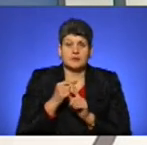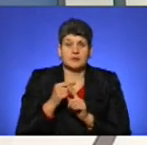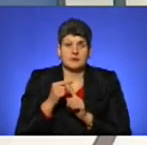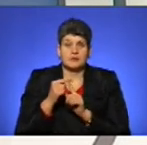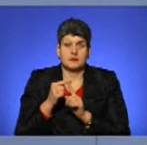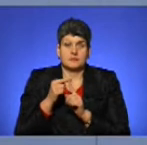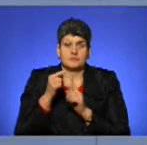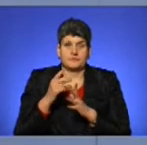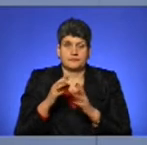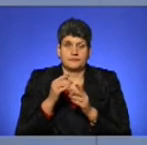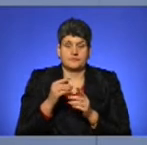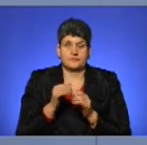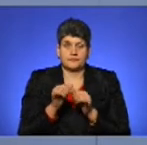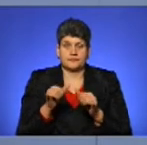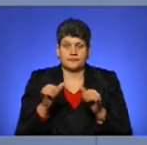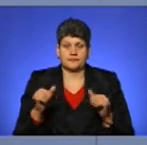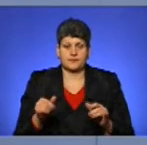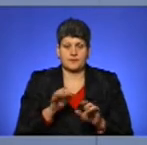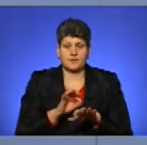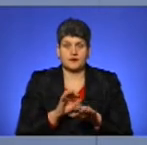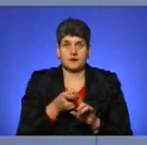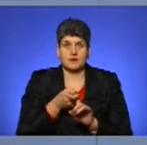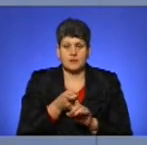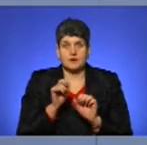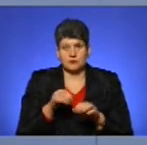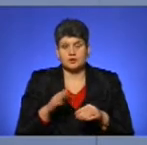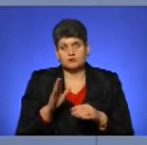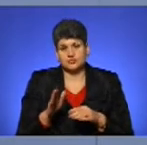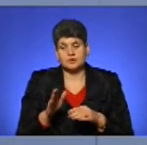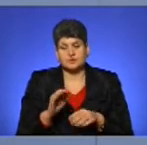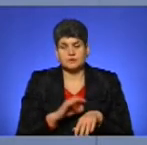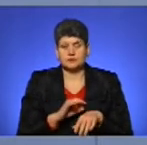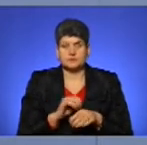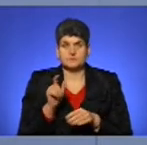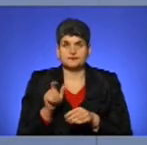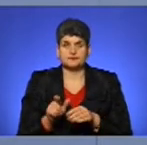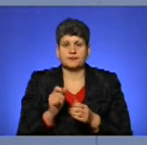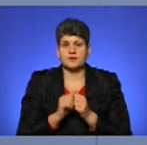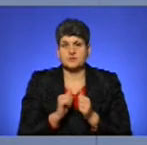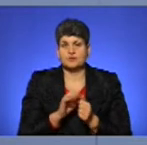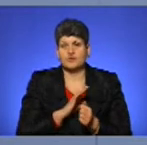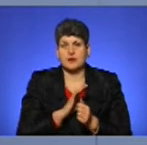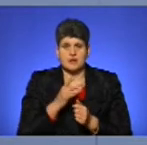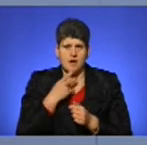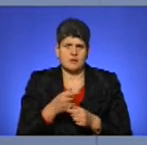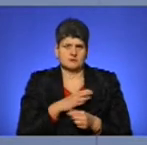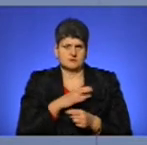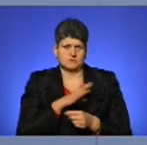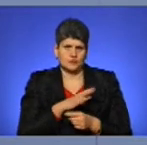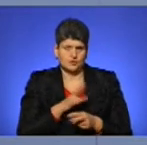віруса і бути позитивний, дати позитивний результат. Часом люди приходять і кажуть, та я ж